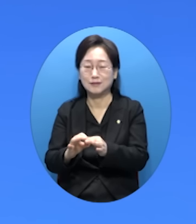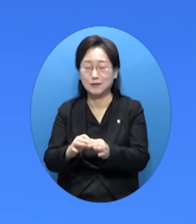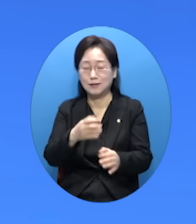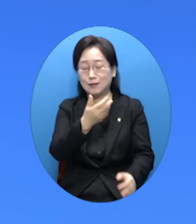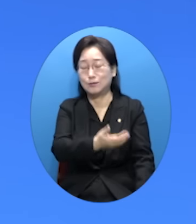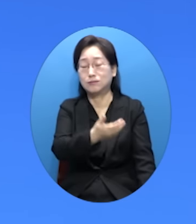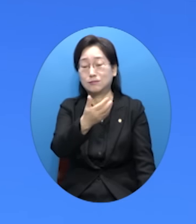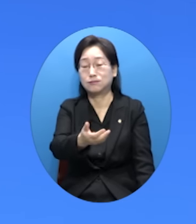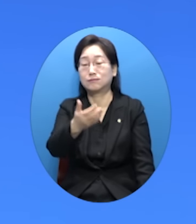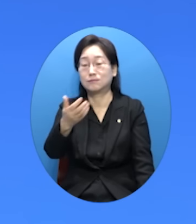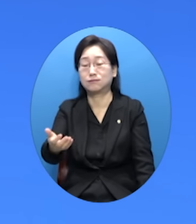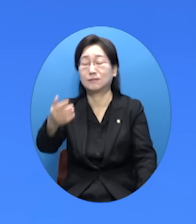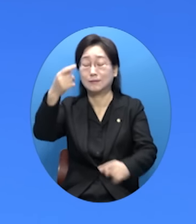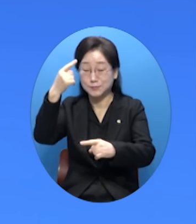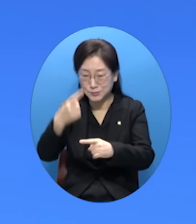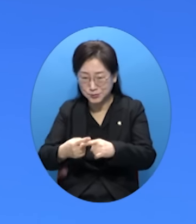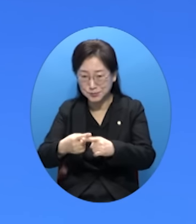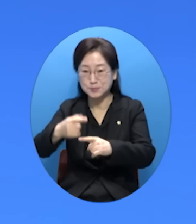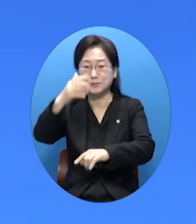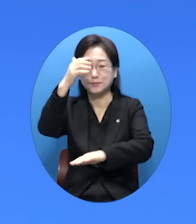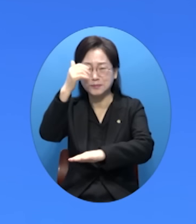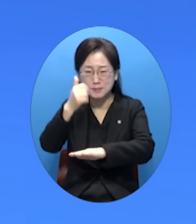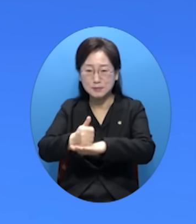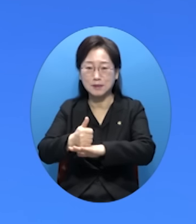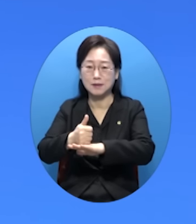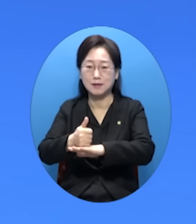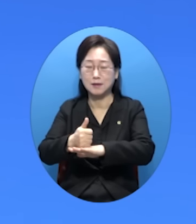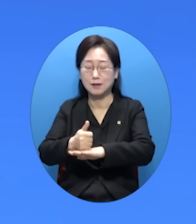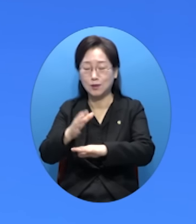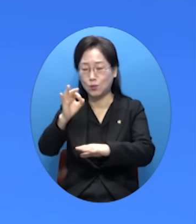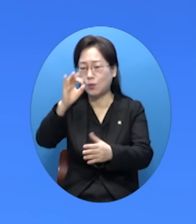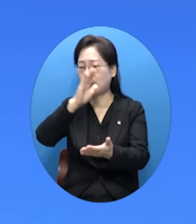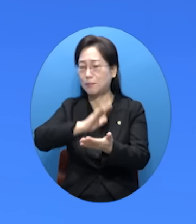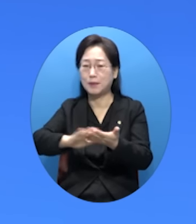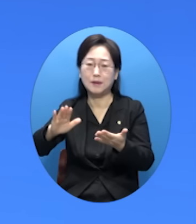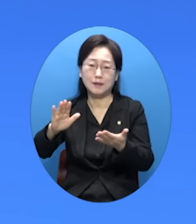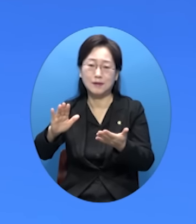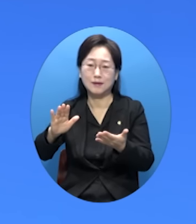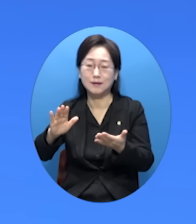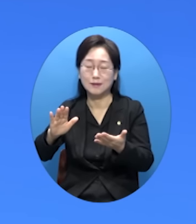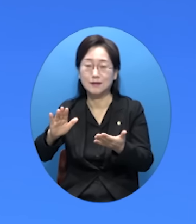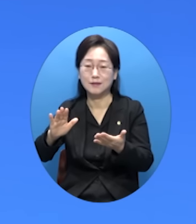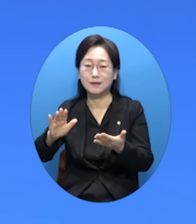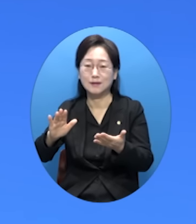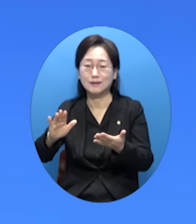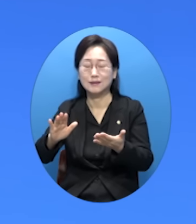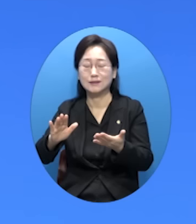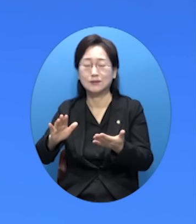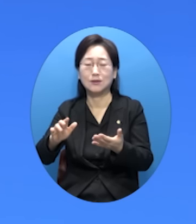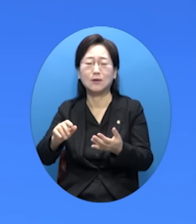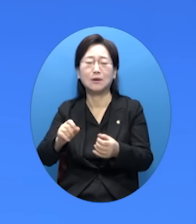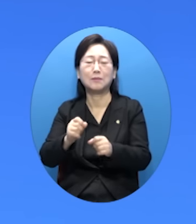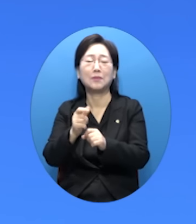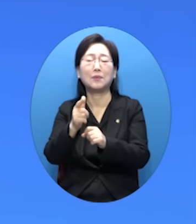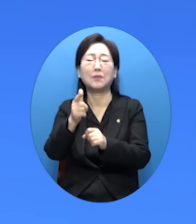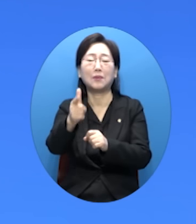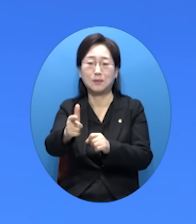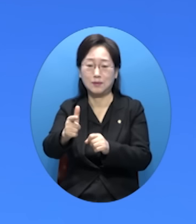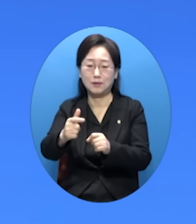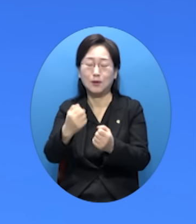옮겨다니다가 마지막 돈도 떨어지고 그래서 저